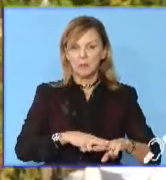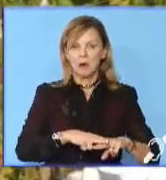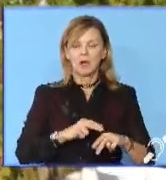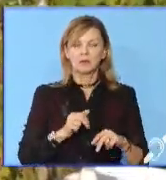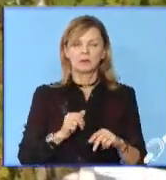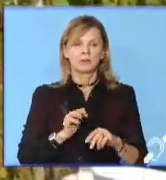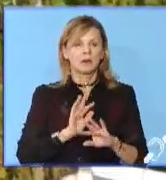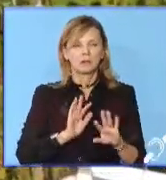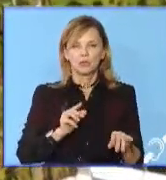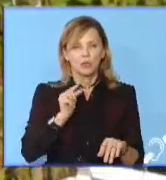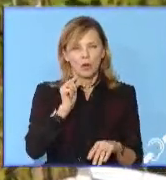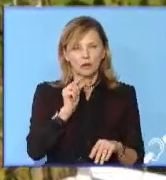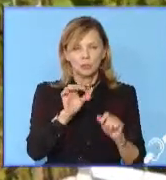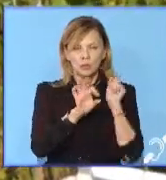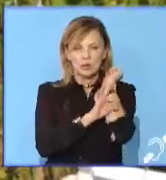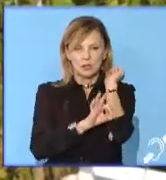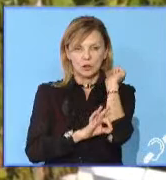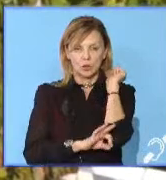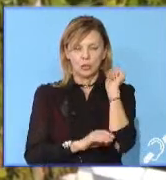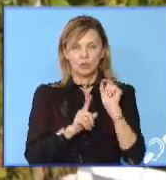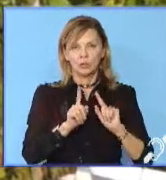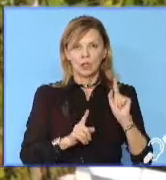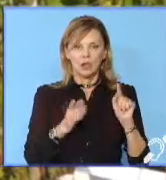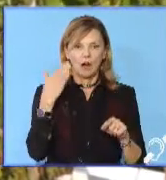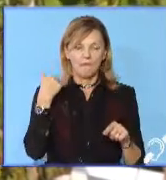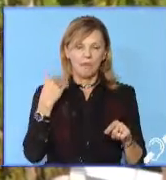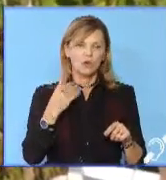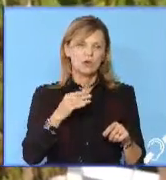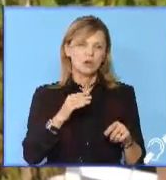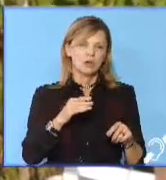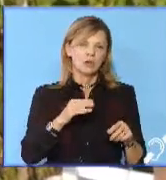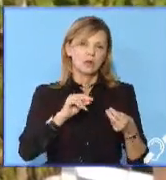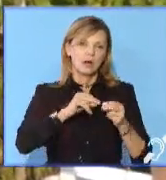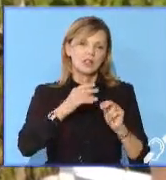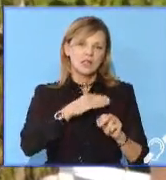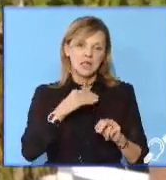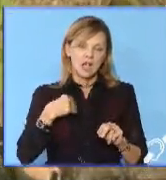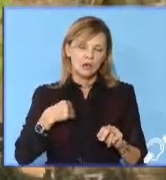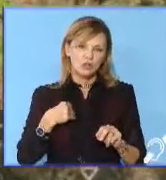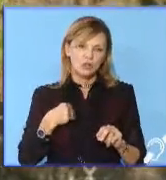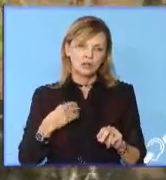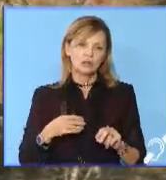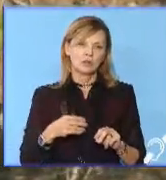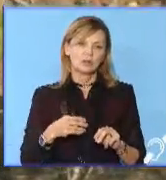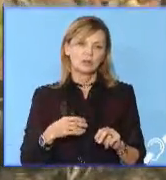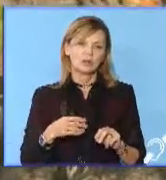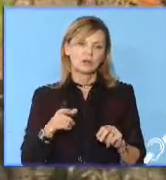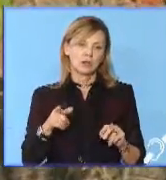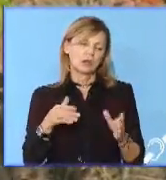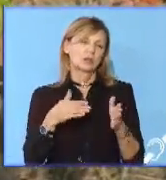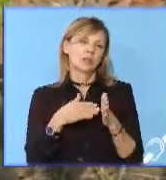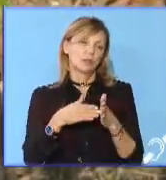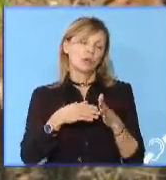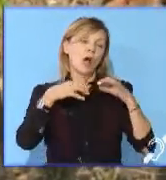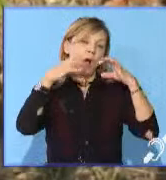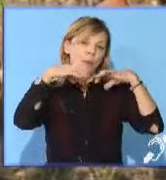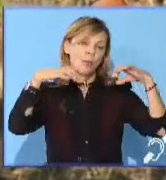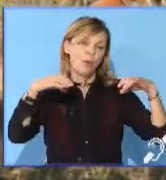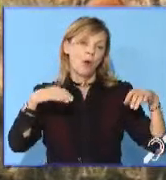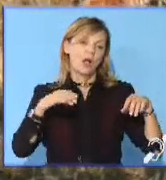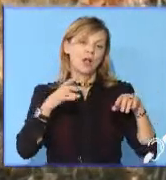albă, astea sunt. Dacă a fost secetă, ploi n-a fost, dar ei trebuia ploi,